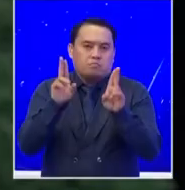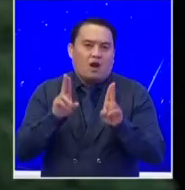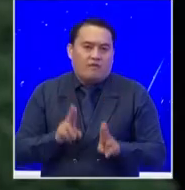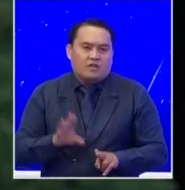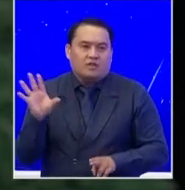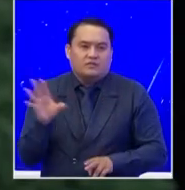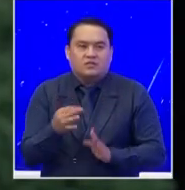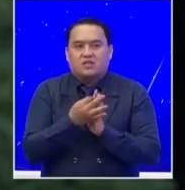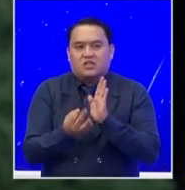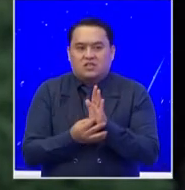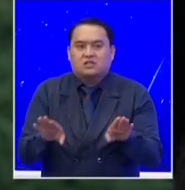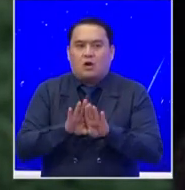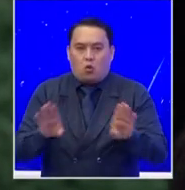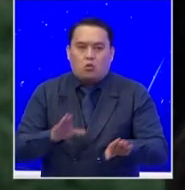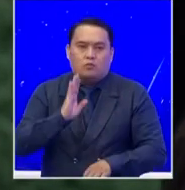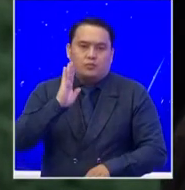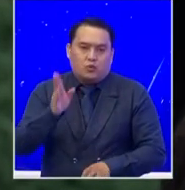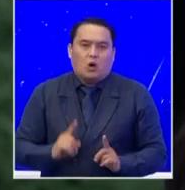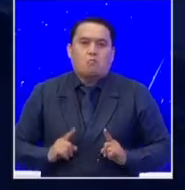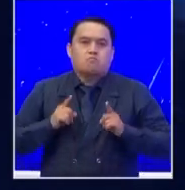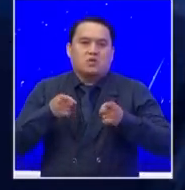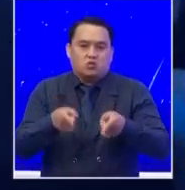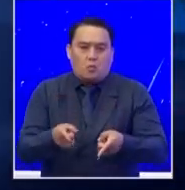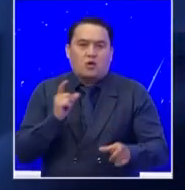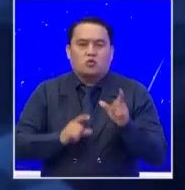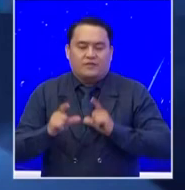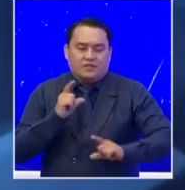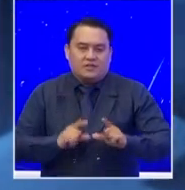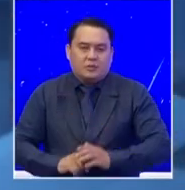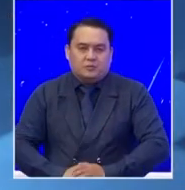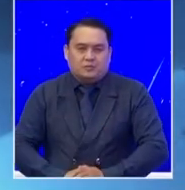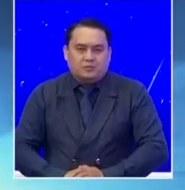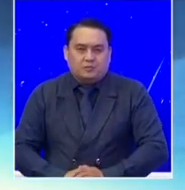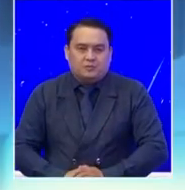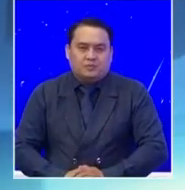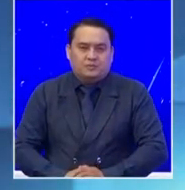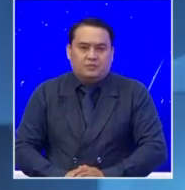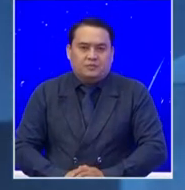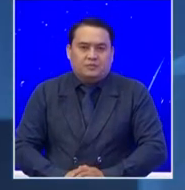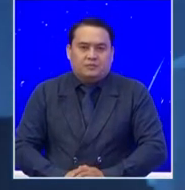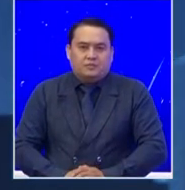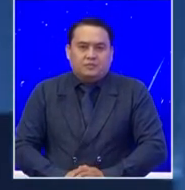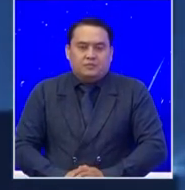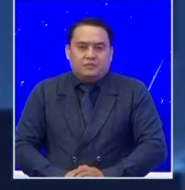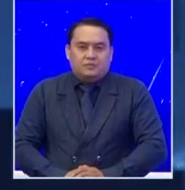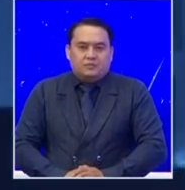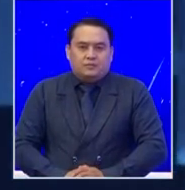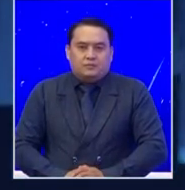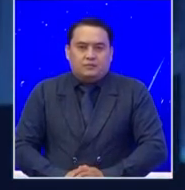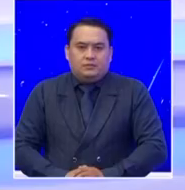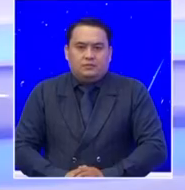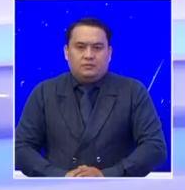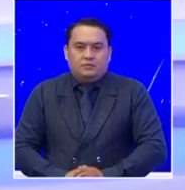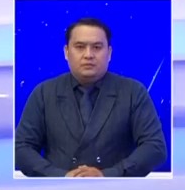пройдет и единое тестирование для поступающих в вузы. Азат Жумаханов, Нуржан Муканов, телекомпания ЖТСО, Талдыкурган.